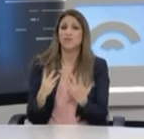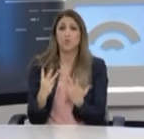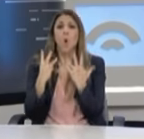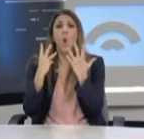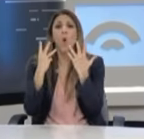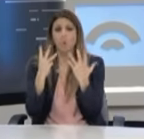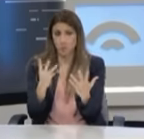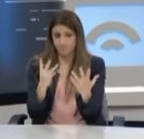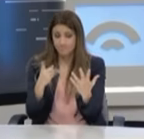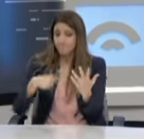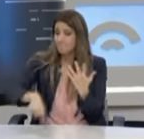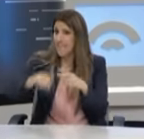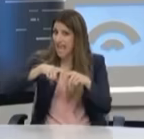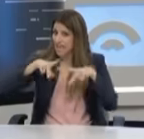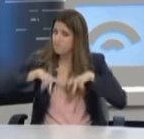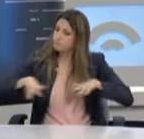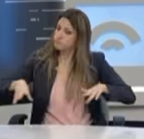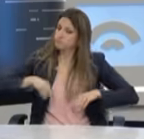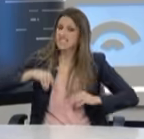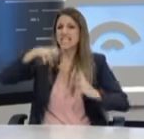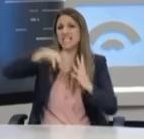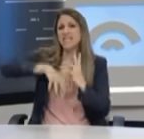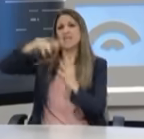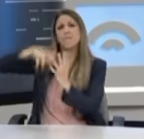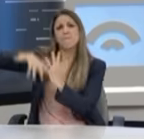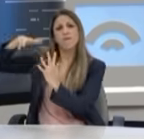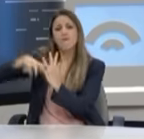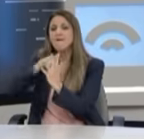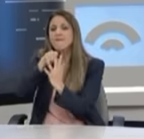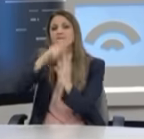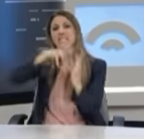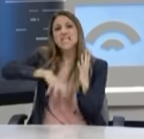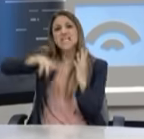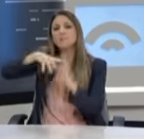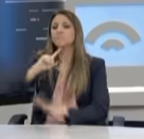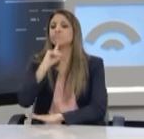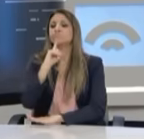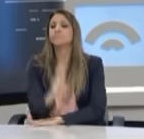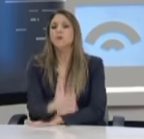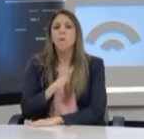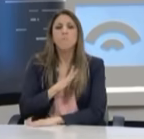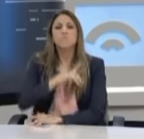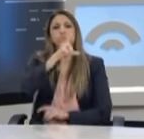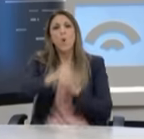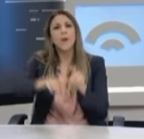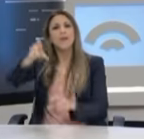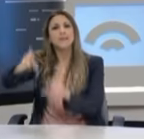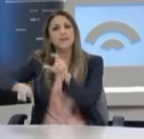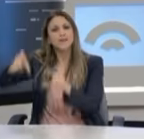2008 να δεχθεί ένα κείμενο το οποίο θα όριζε τους πολίτες αυτής της